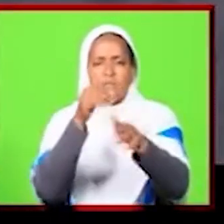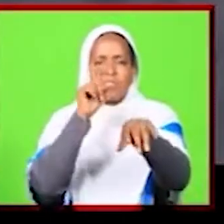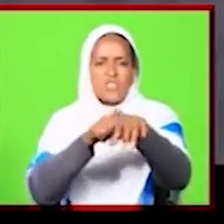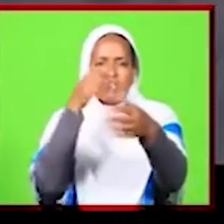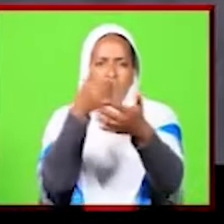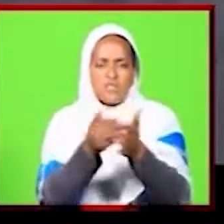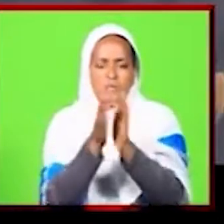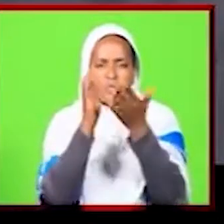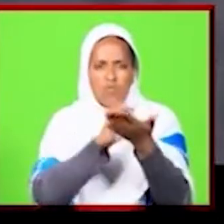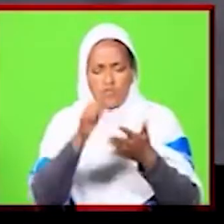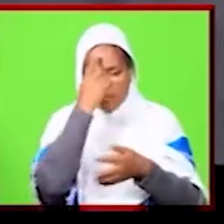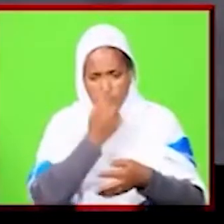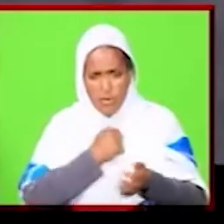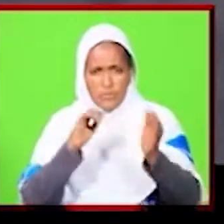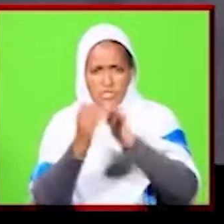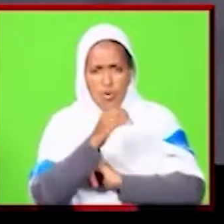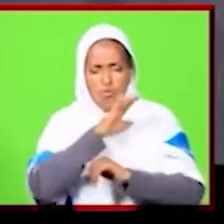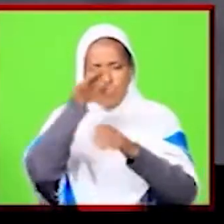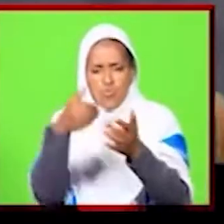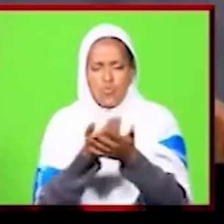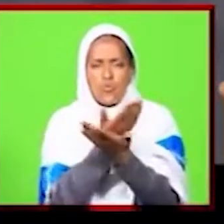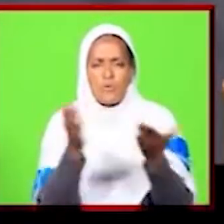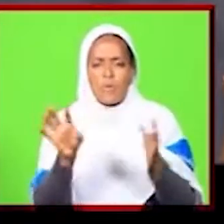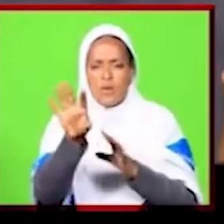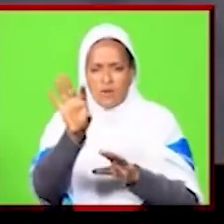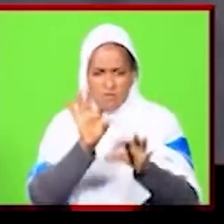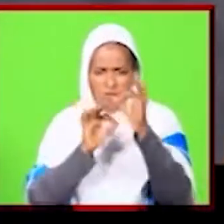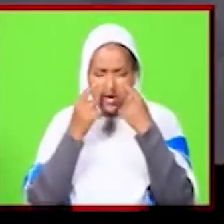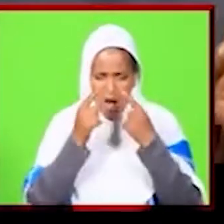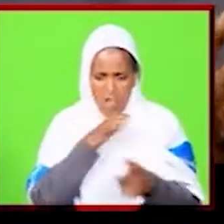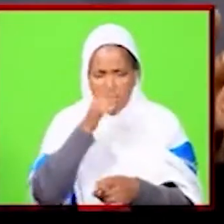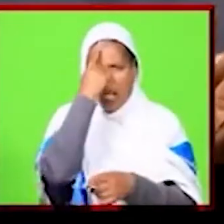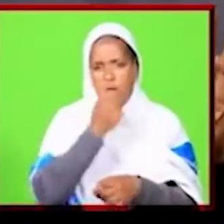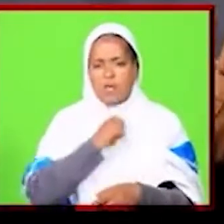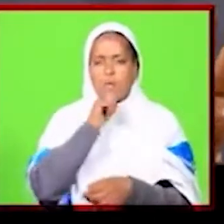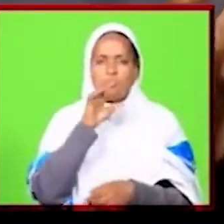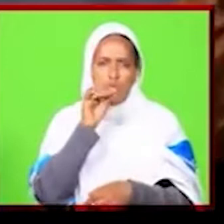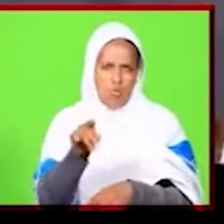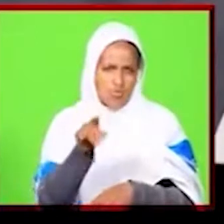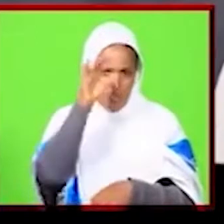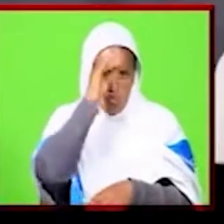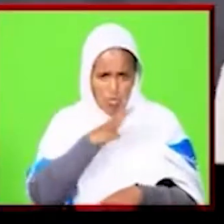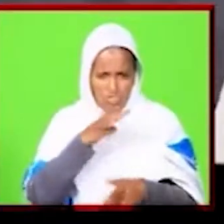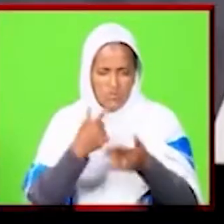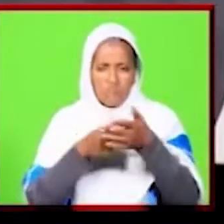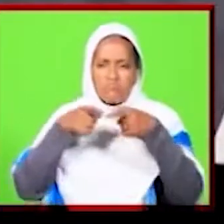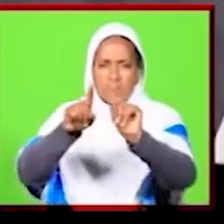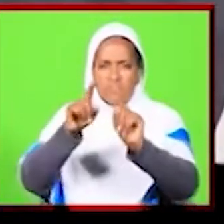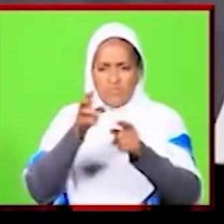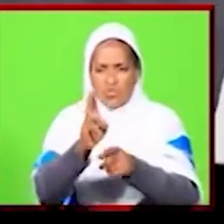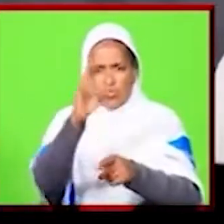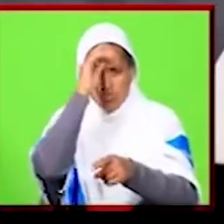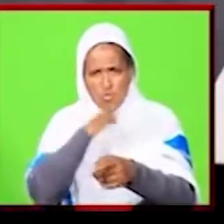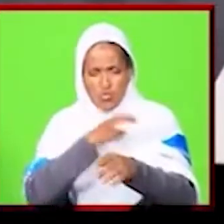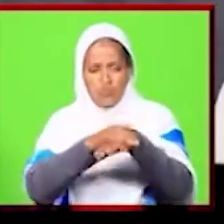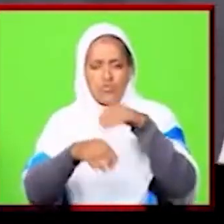ይሄ በጣም እስከ ቅርብ ጊዜ ድረስ መጽሐፍ ቅዱስን በእምነት ሳይሆን ሁሉን ነገር ካላየን አናምንም ለሚሉም